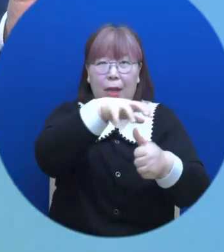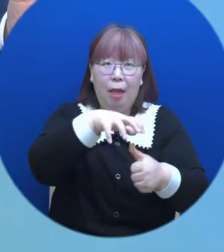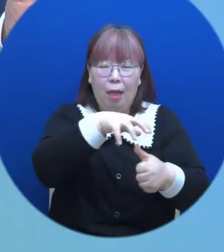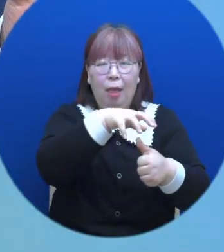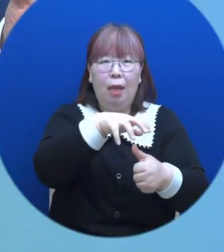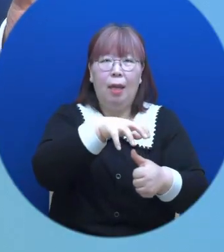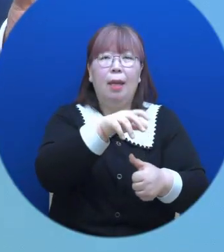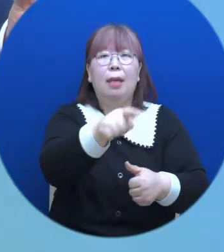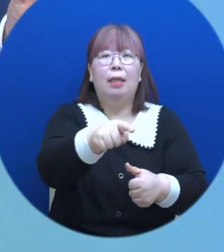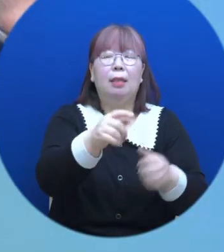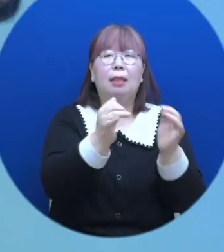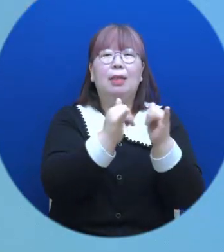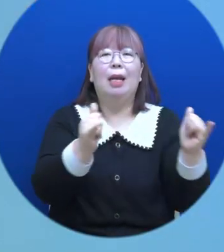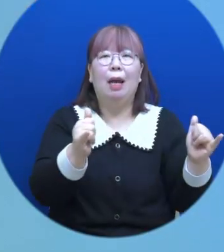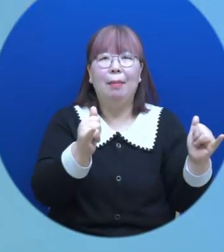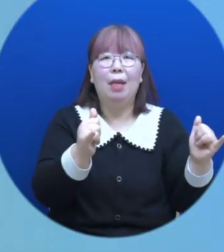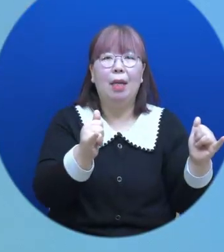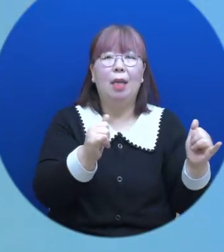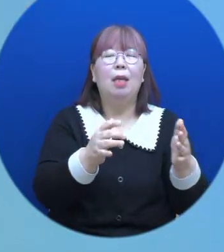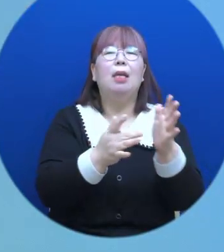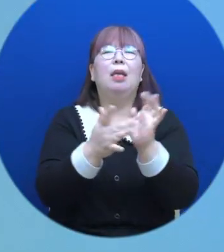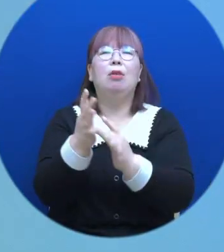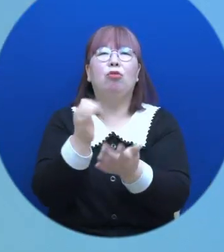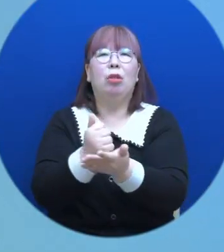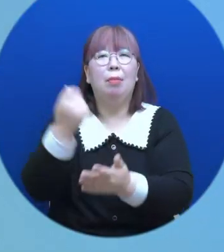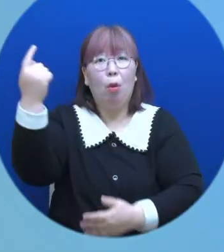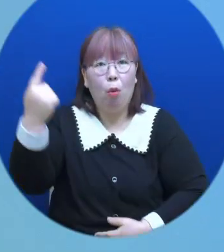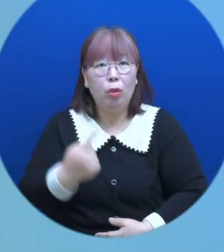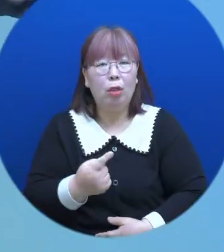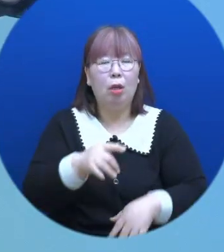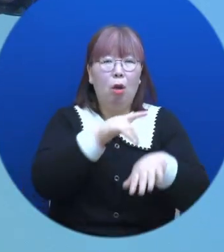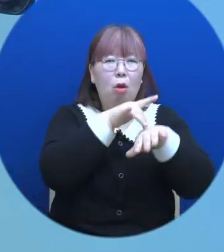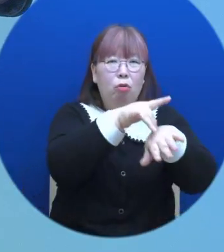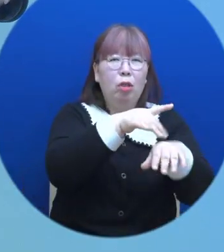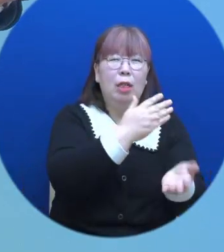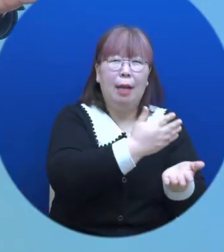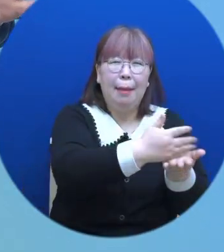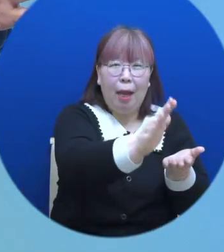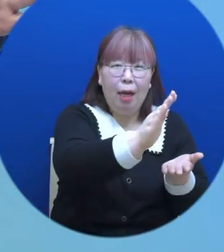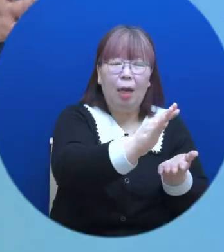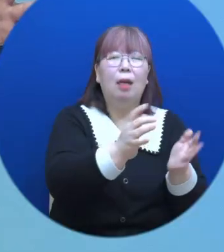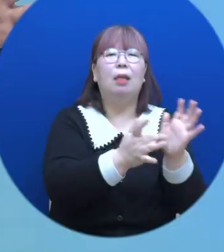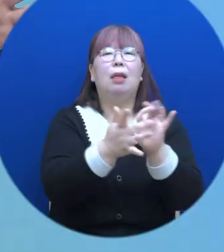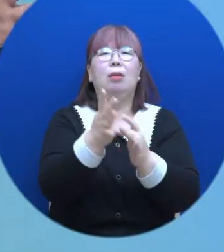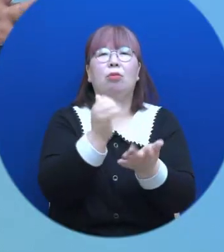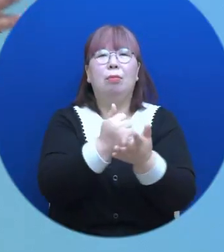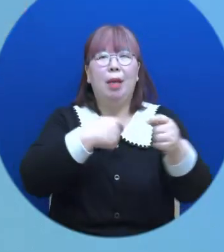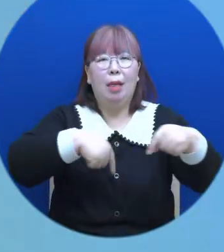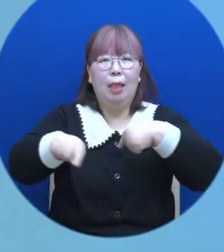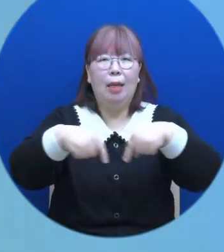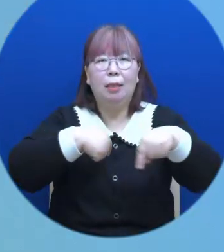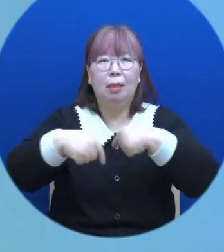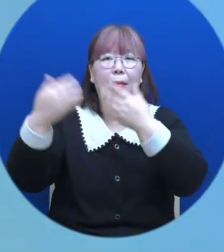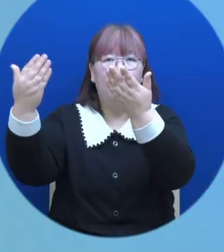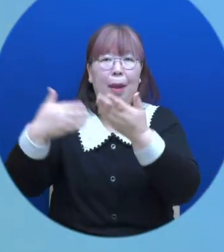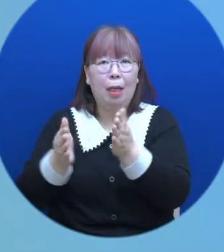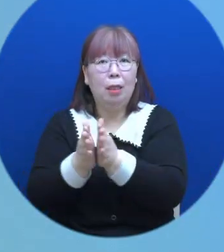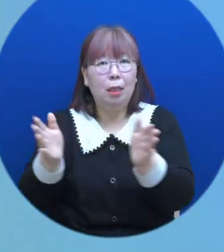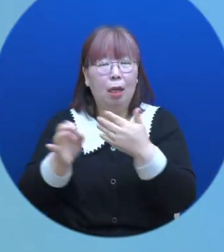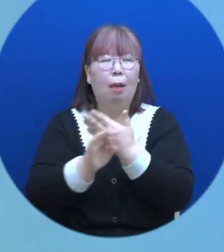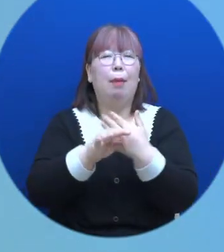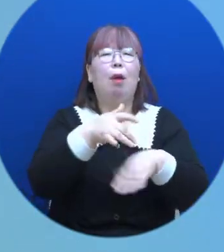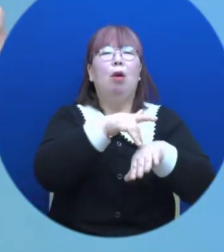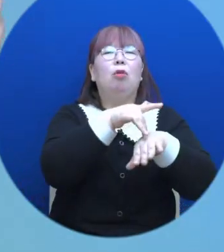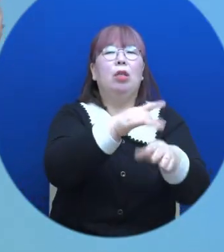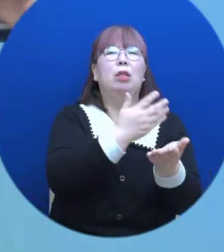받고 있는 그 사람이 예수님께서 오셔서 귀신아 나가라, 예수님의 다스림을 받고 귀신이